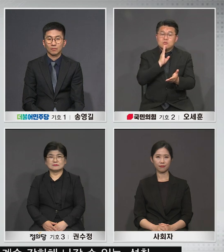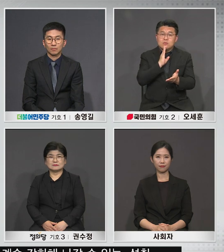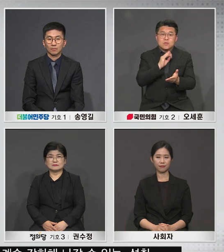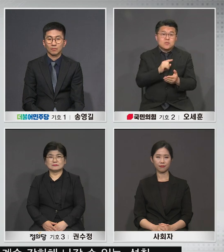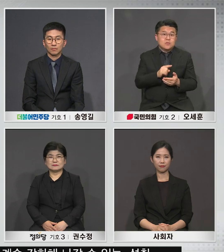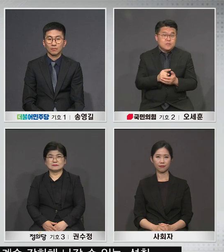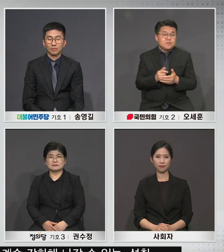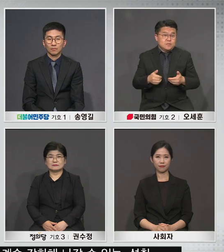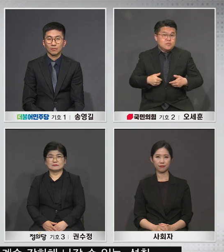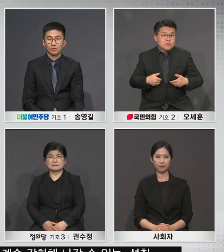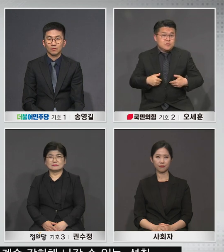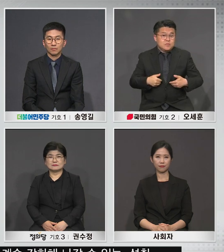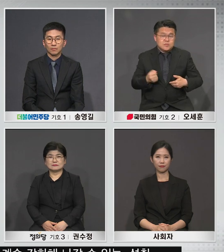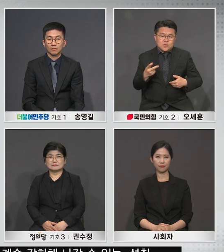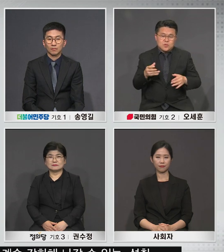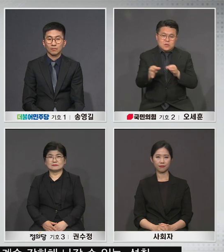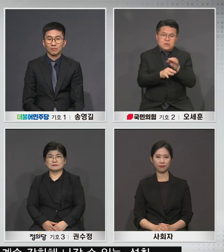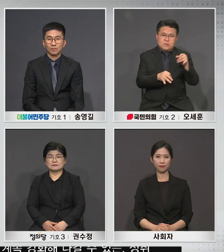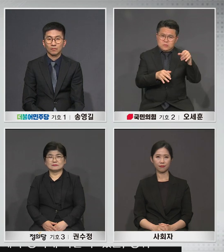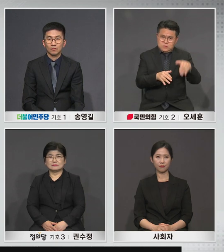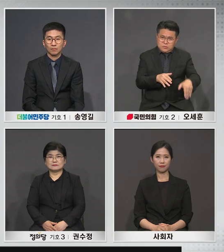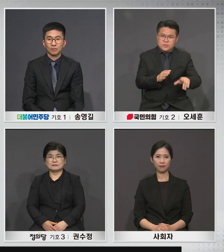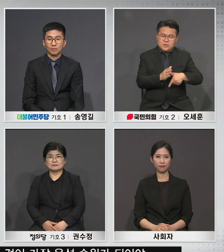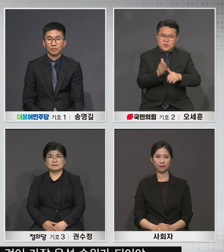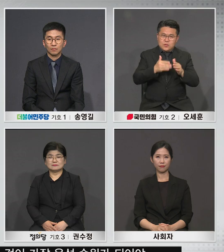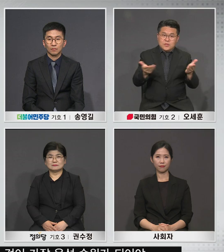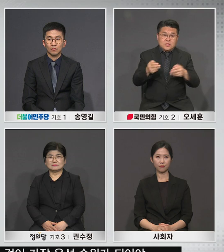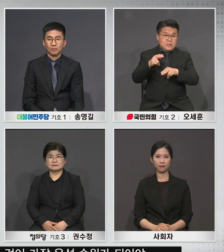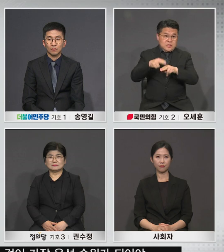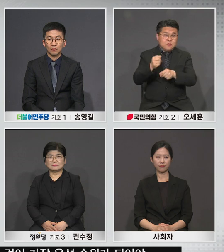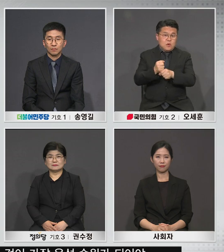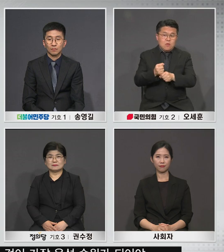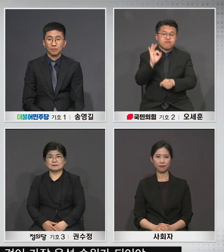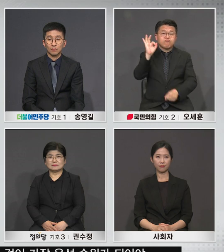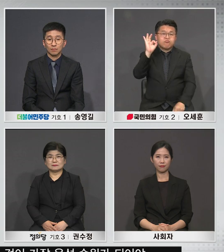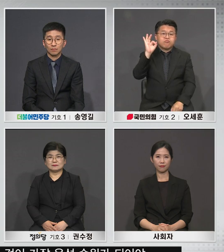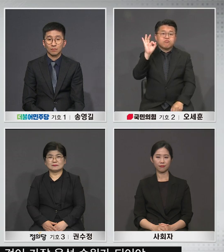되고요. 경제가 어려울 때 공공일자리 만드는 걸 저는 반대하지 않습니다.